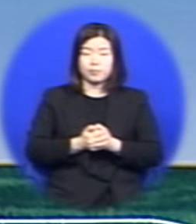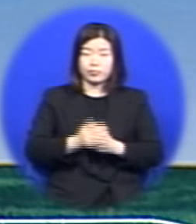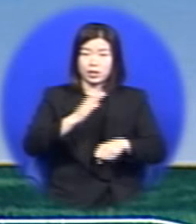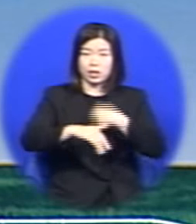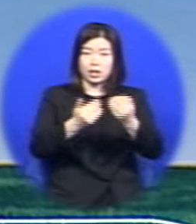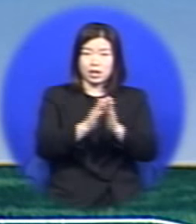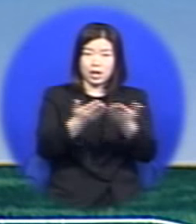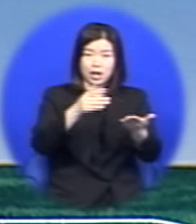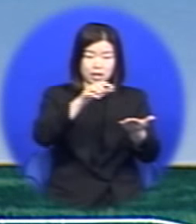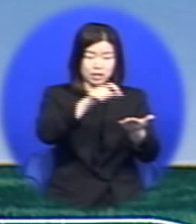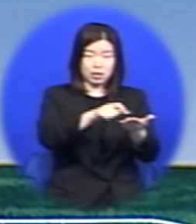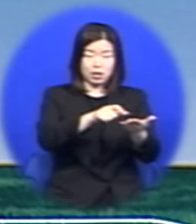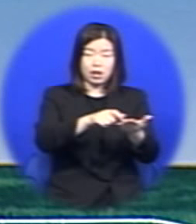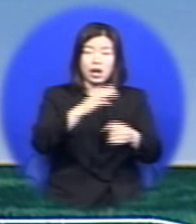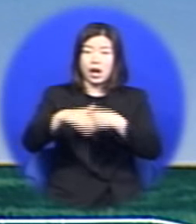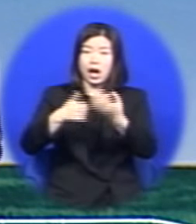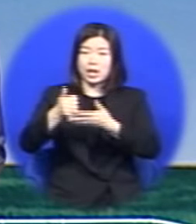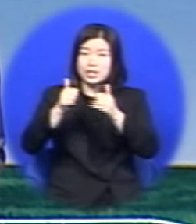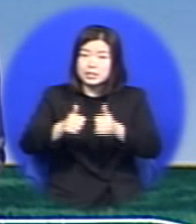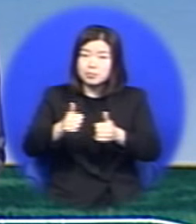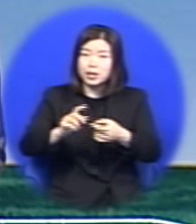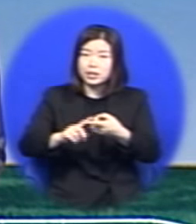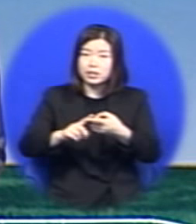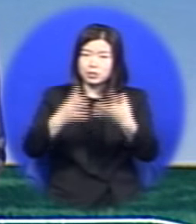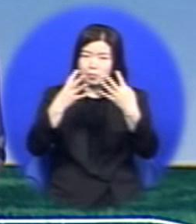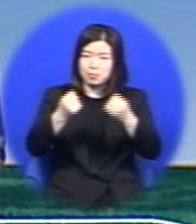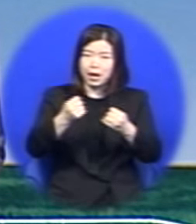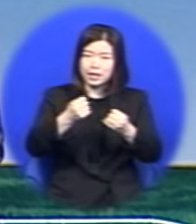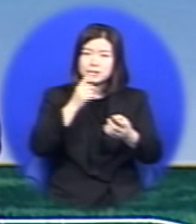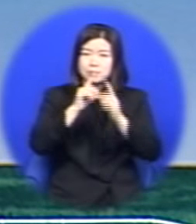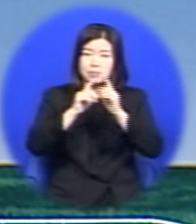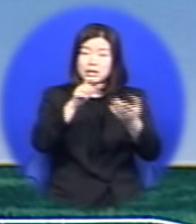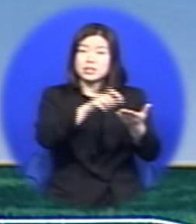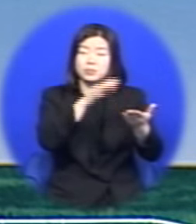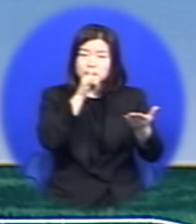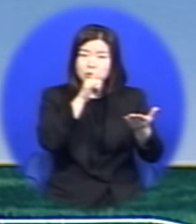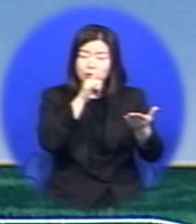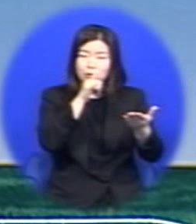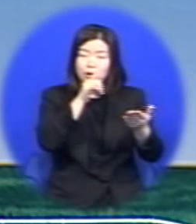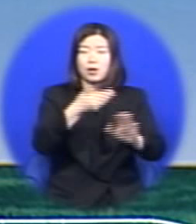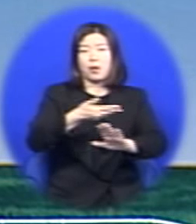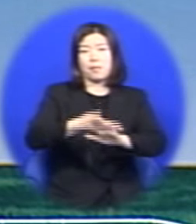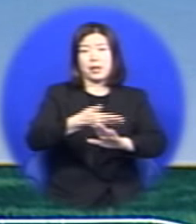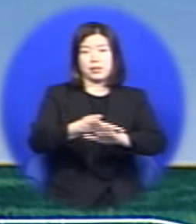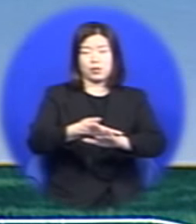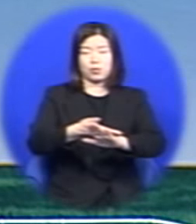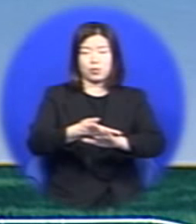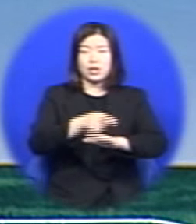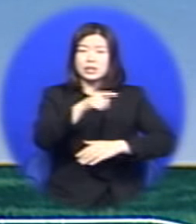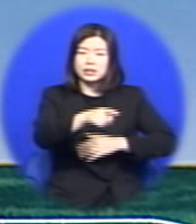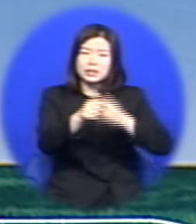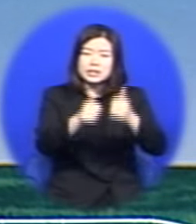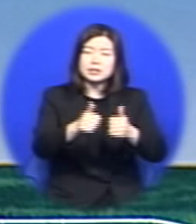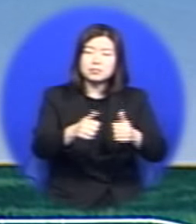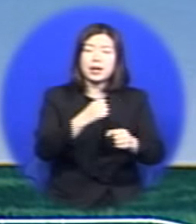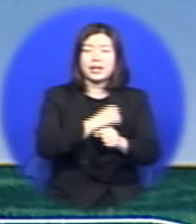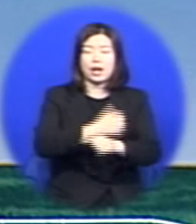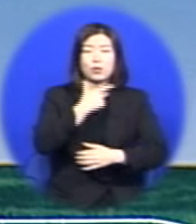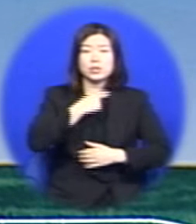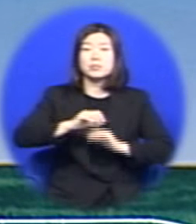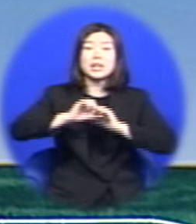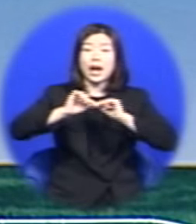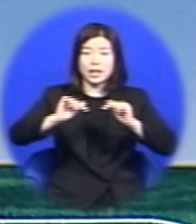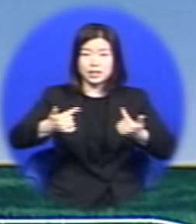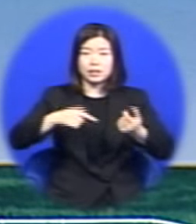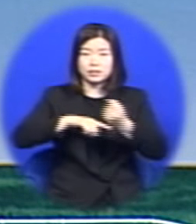성경에 하나님이 심판하실 것에 대해서 많이 말씀하고 계신 것은 역설적으로 하나님이 심판하고 싶지